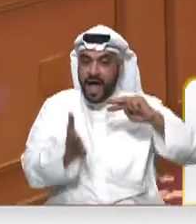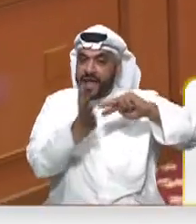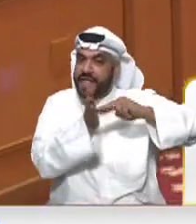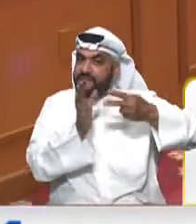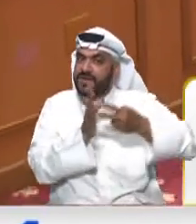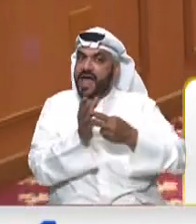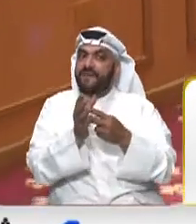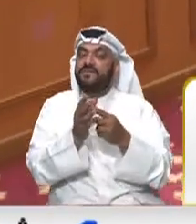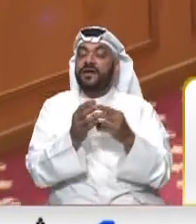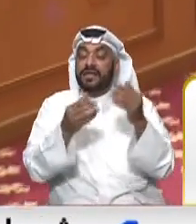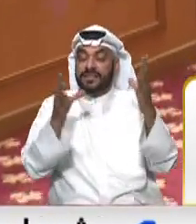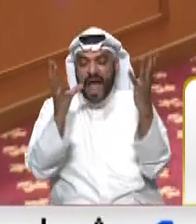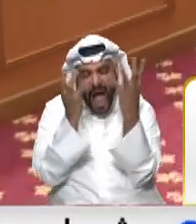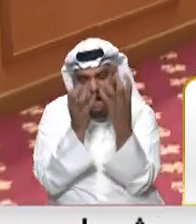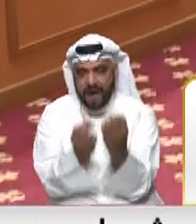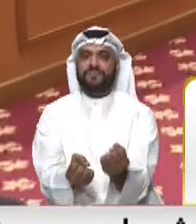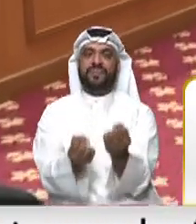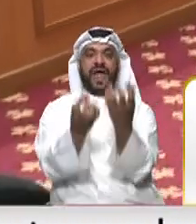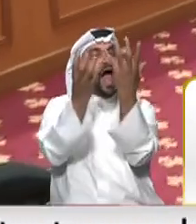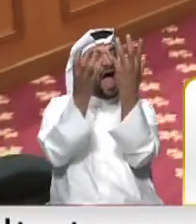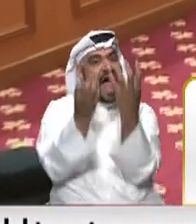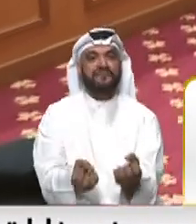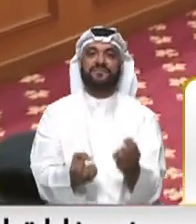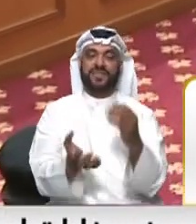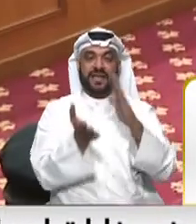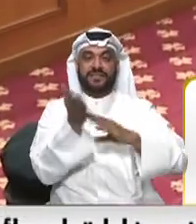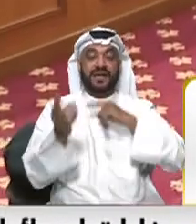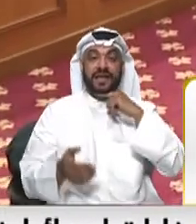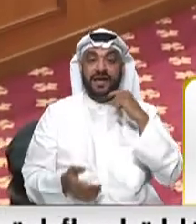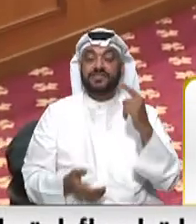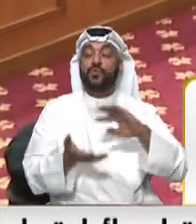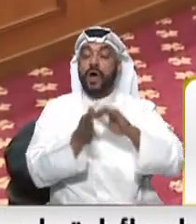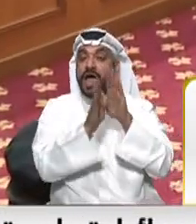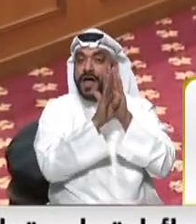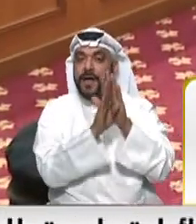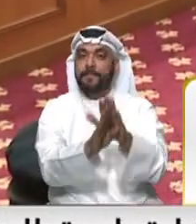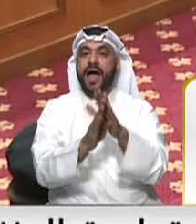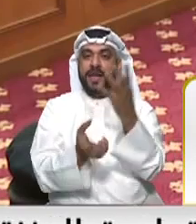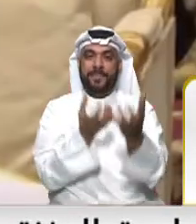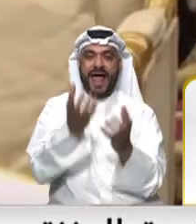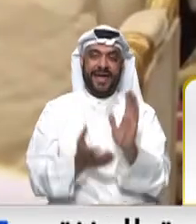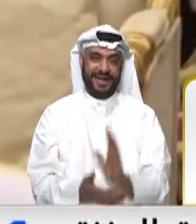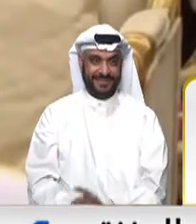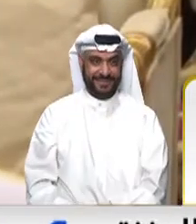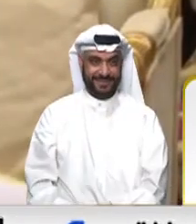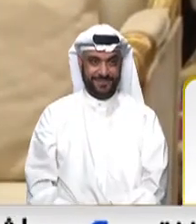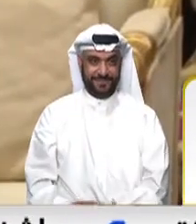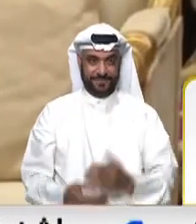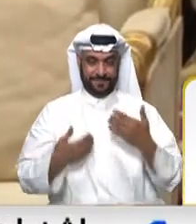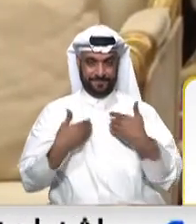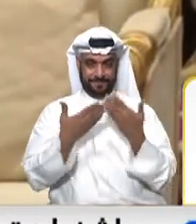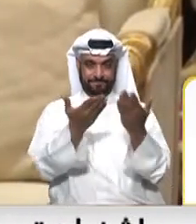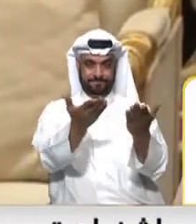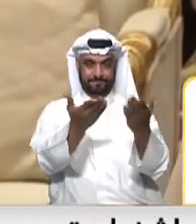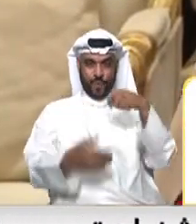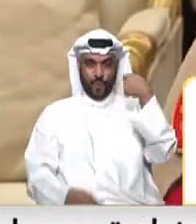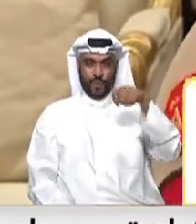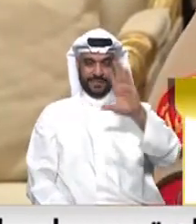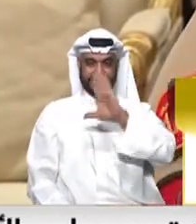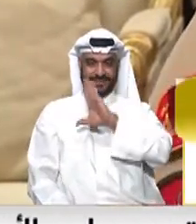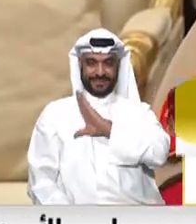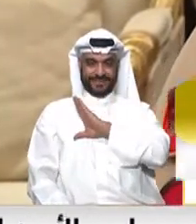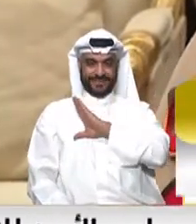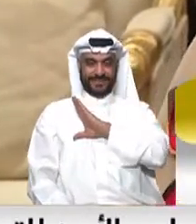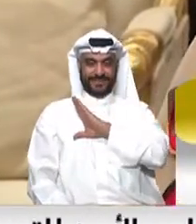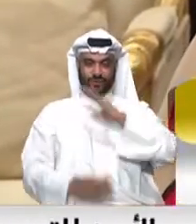بالاضافه الى اهميه اقتناء وسا الحمايه من الحريق نشكر اخواننا في قوه الاطفاء العام